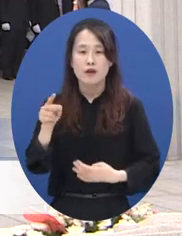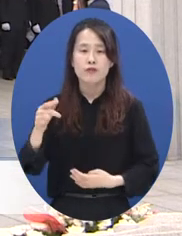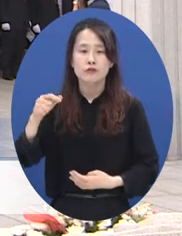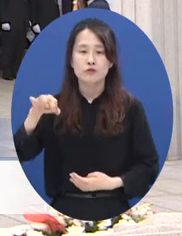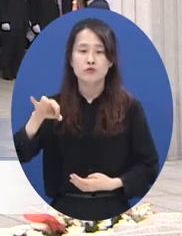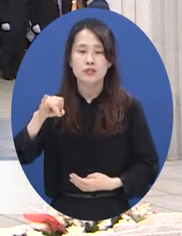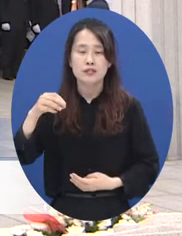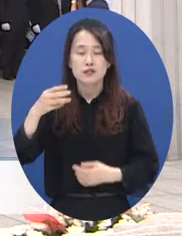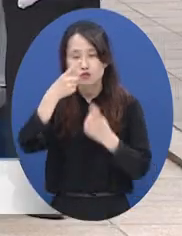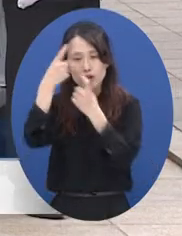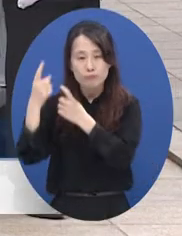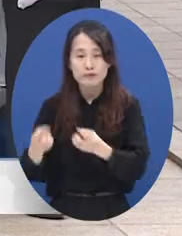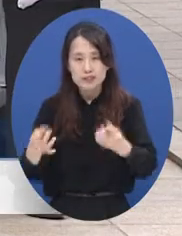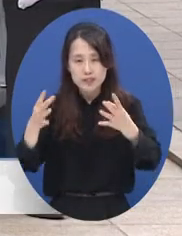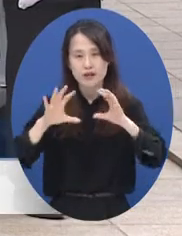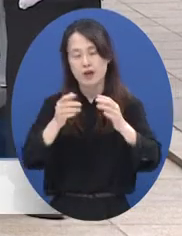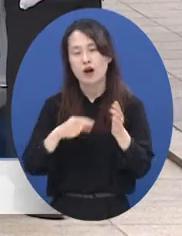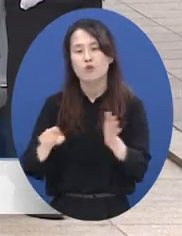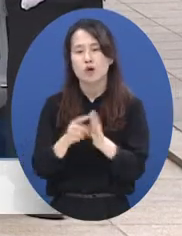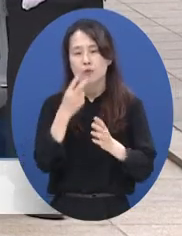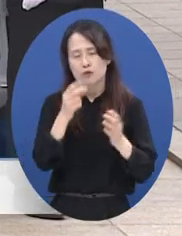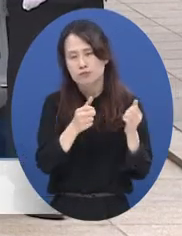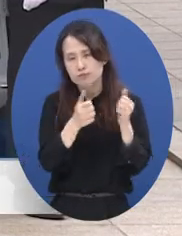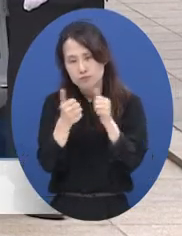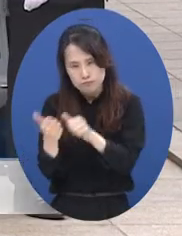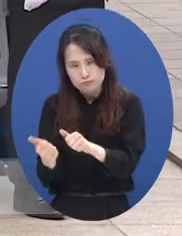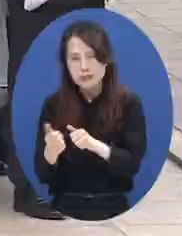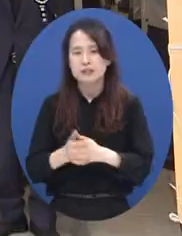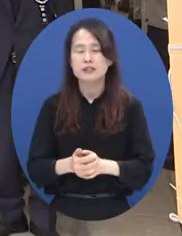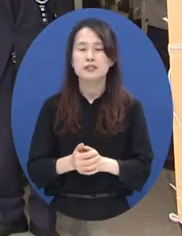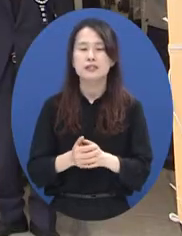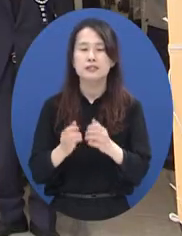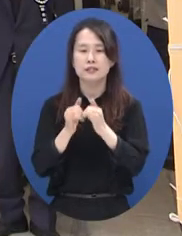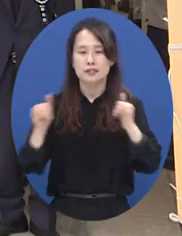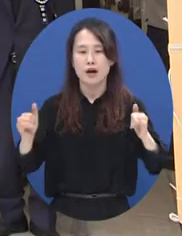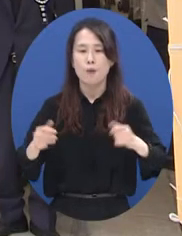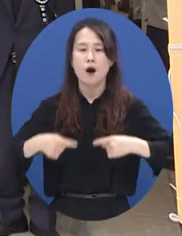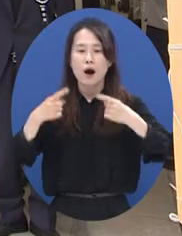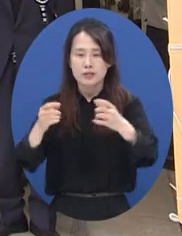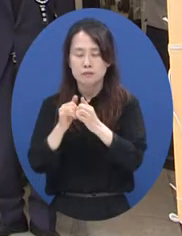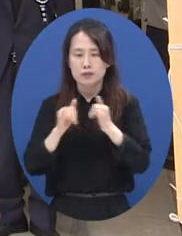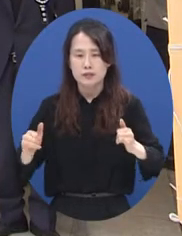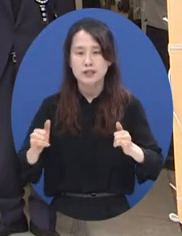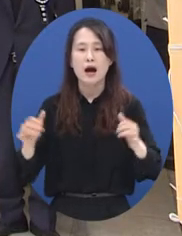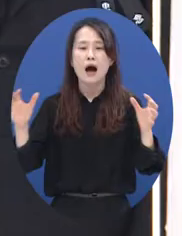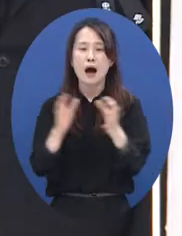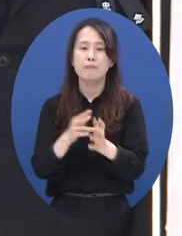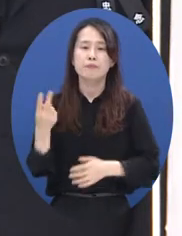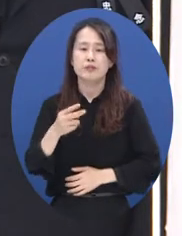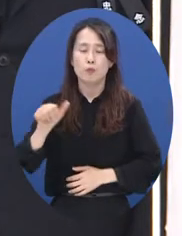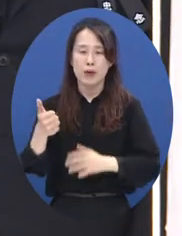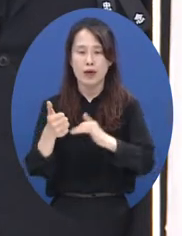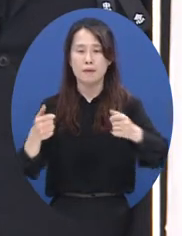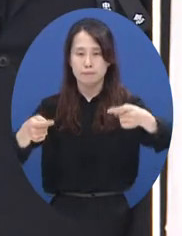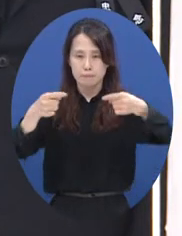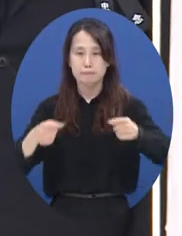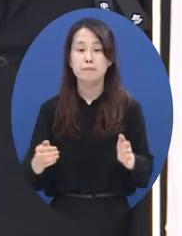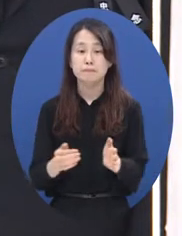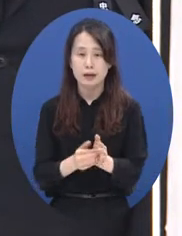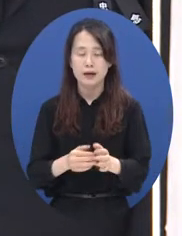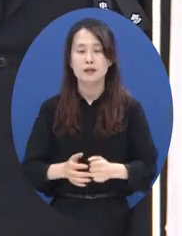제64회 현충일 추념식엔 나라를 위해 목숨 바친 애국지사와 참전용사를 비롯한 2,500여 명이 함께